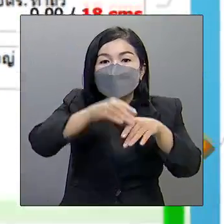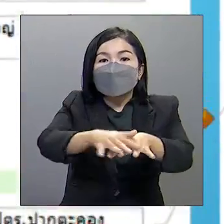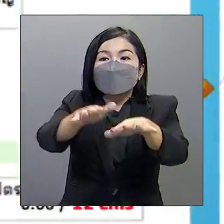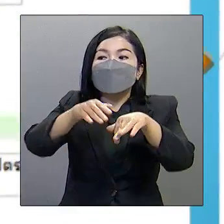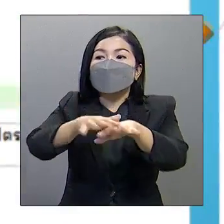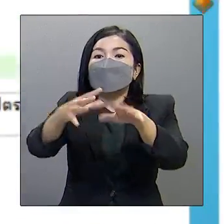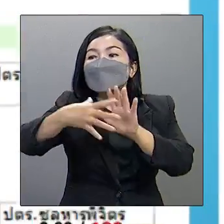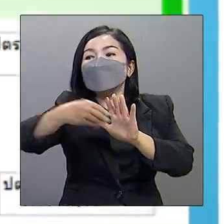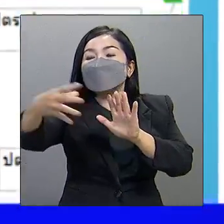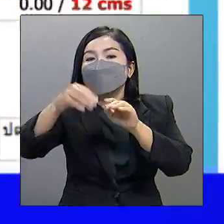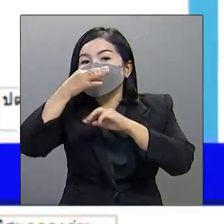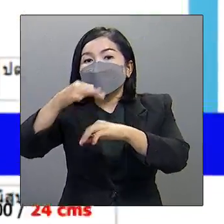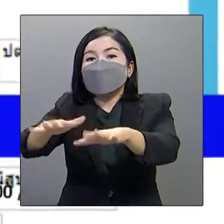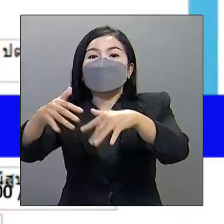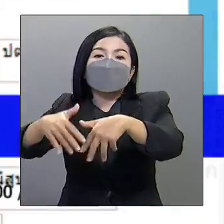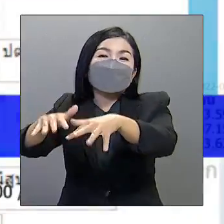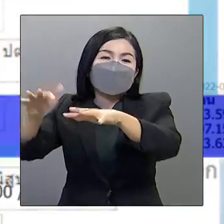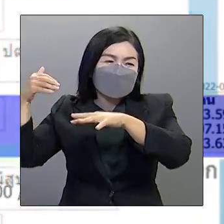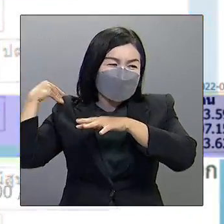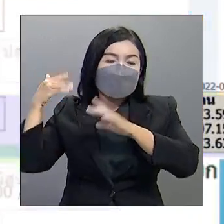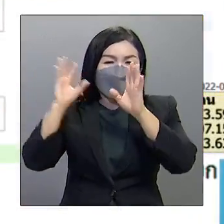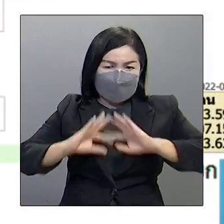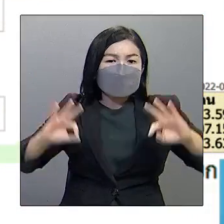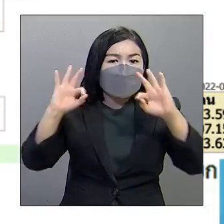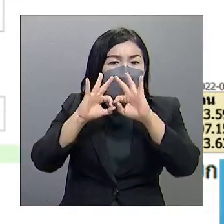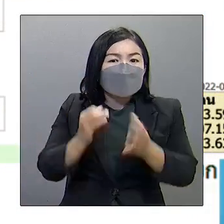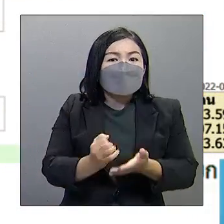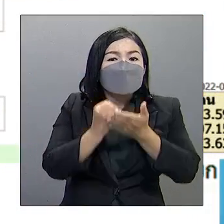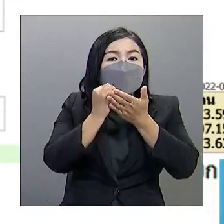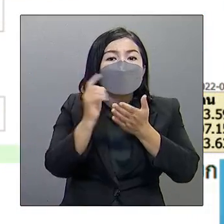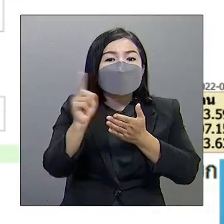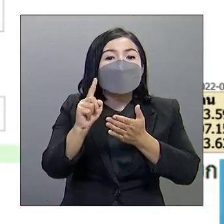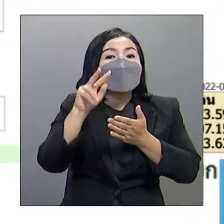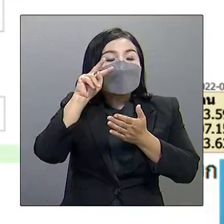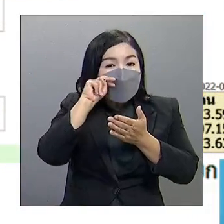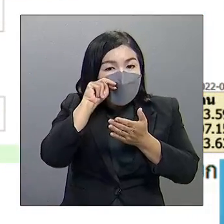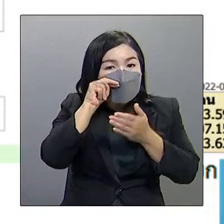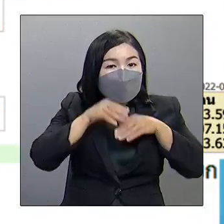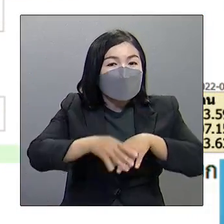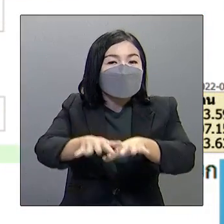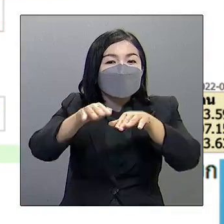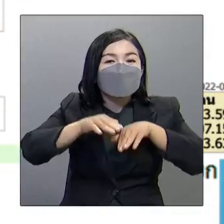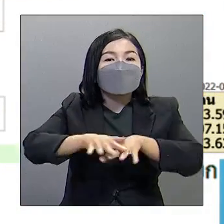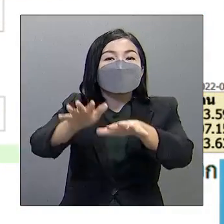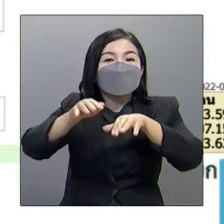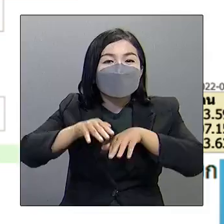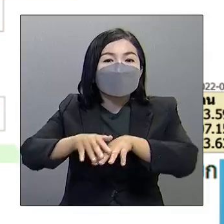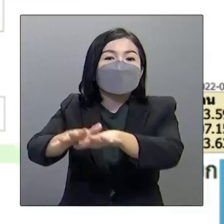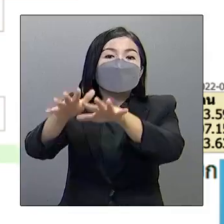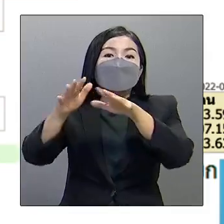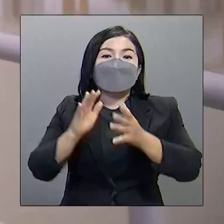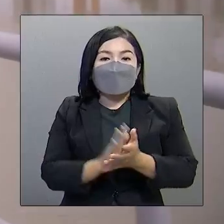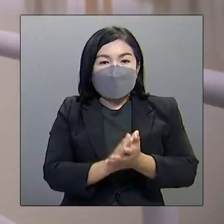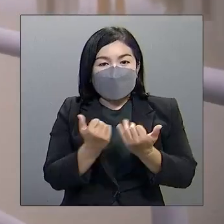ถานีสูบน้ำชายทะเลดังนั้นเนี่ยตรงนี้มีความสำคัญในการที่จะช่วยแบ่งยอดน้ำนะครับจากแม่น้ำป่าสันเพื่อที่จะไม่ให้ไหลไปเติมที่แถวบาง